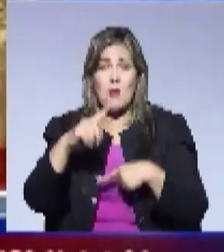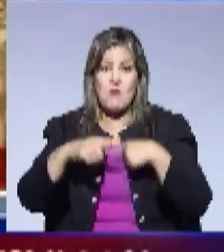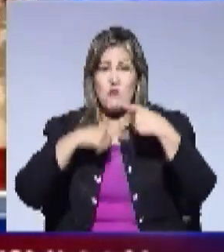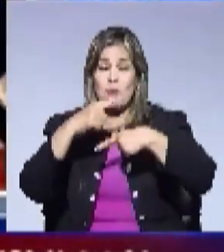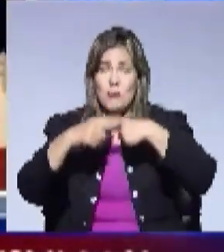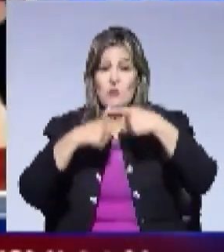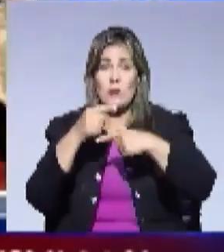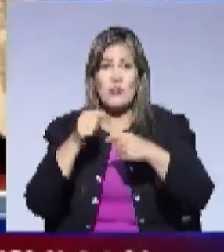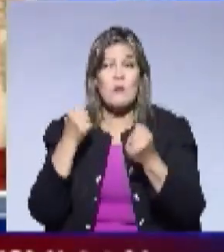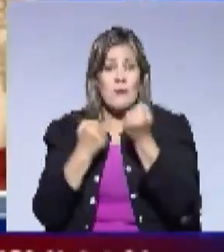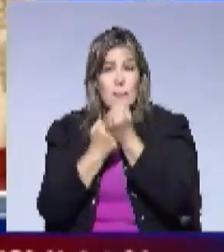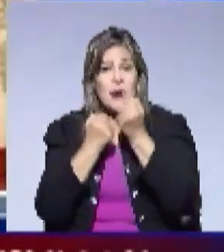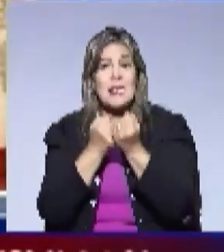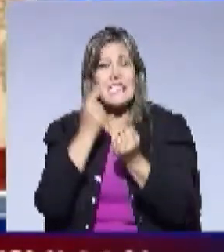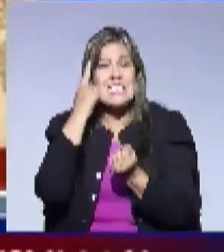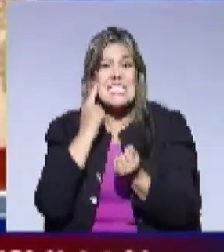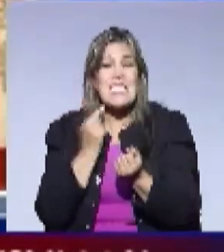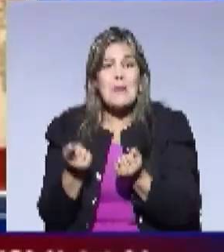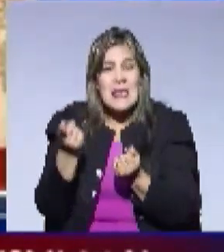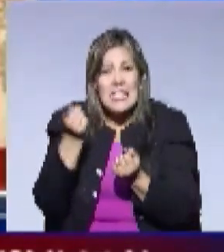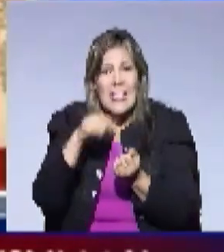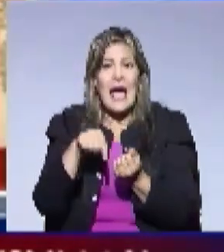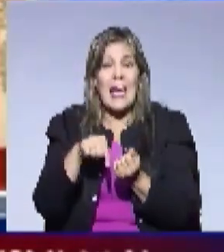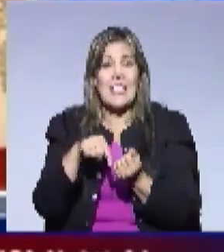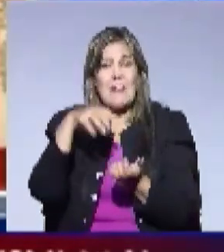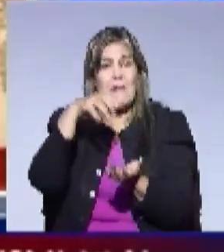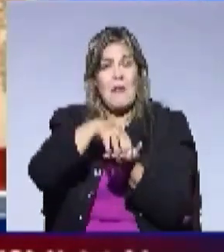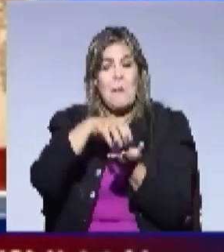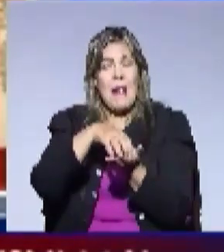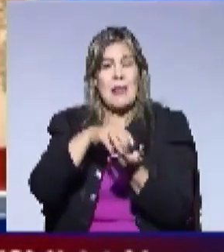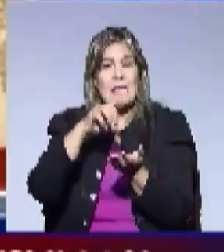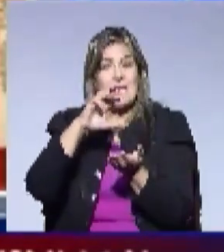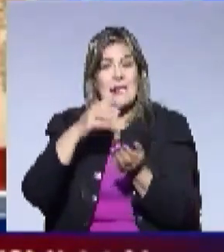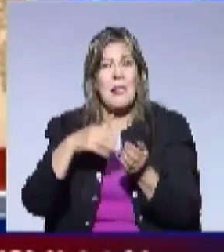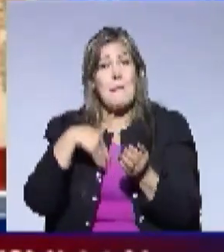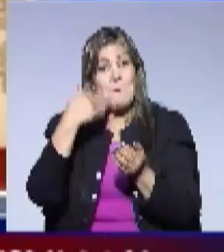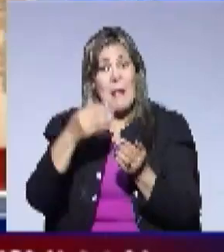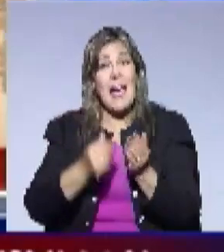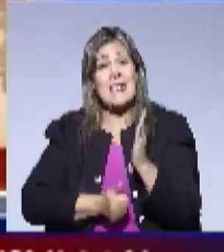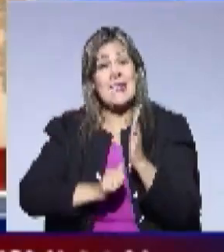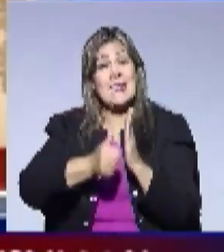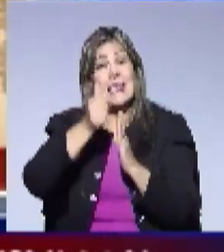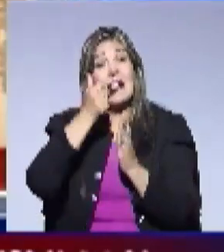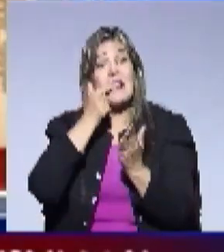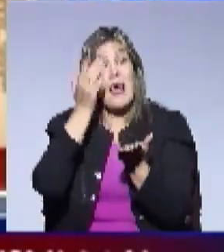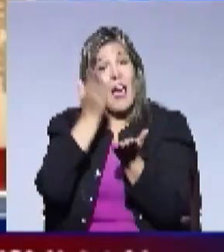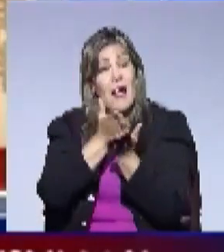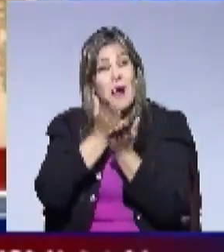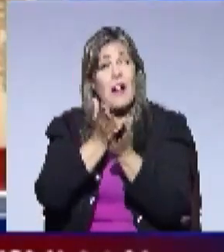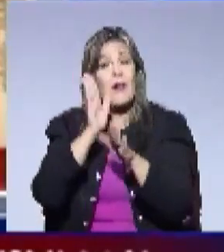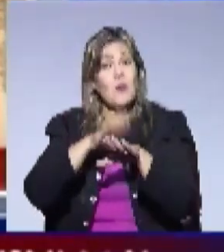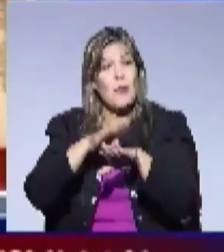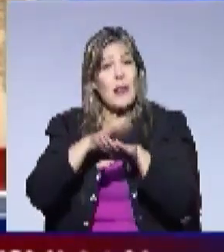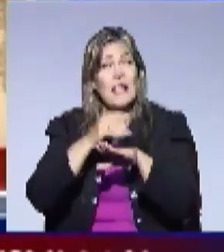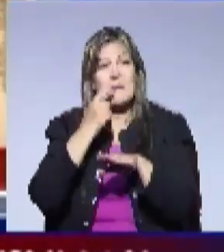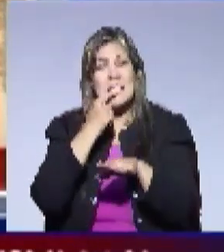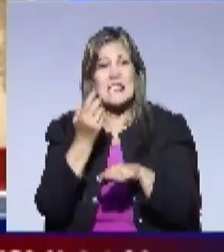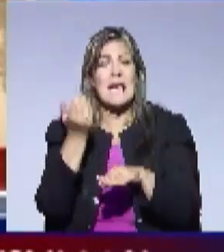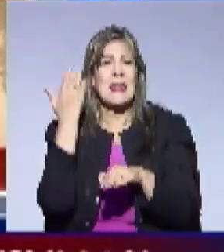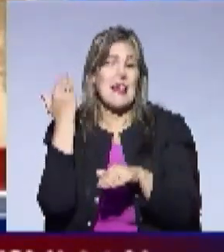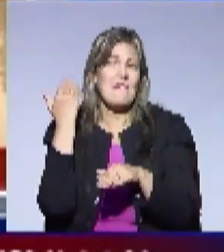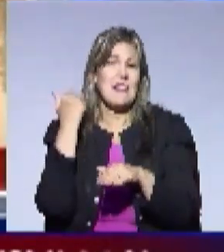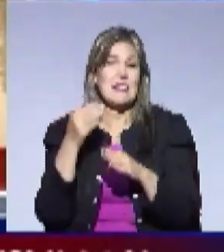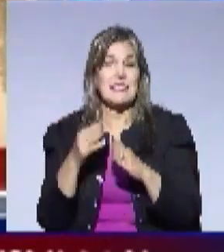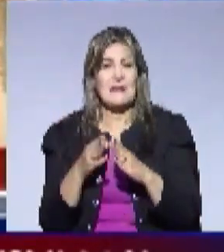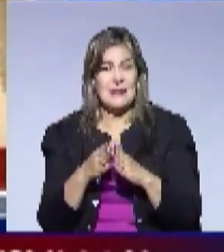العامه السبط المقبل بالمركز وذلك بعد النجاح الكبير الذي حققته الخدمه في العام الدراسي